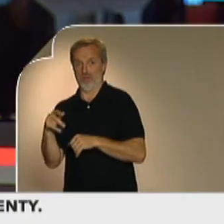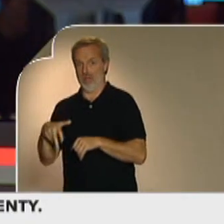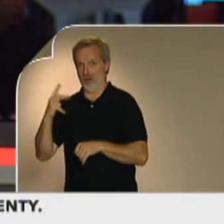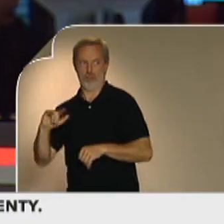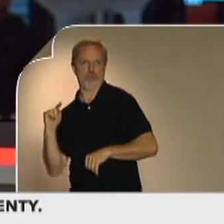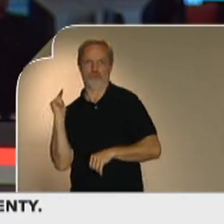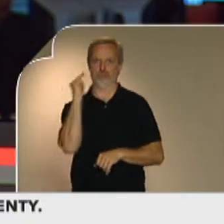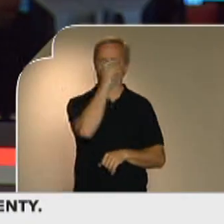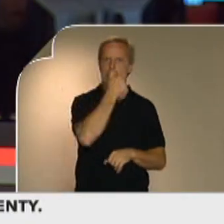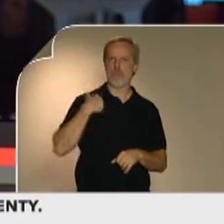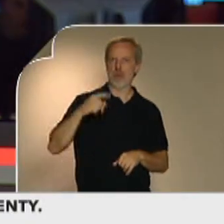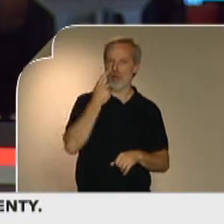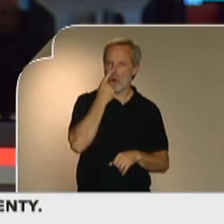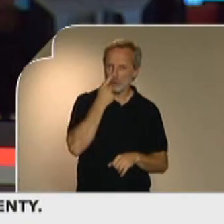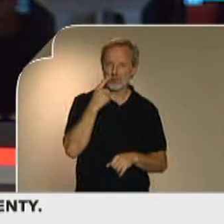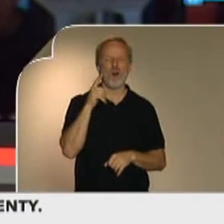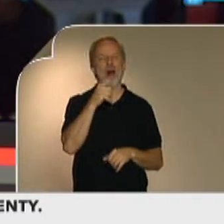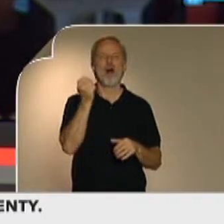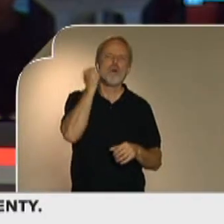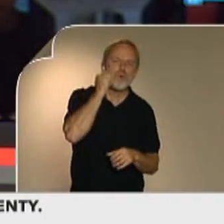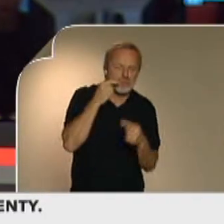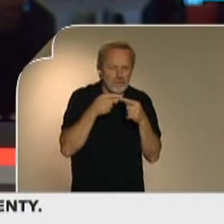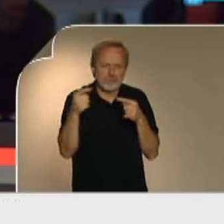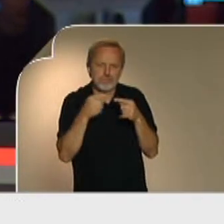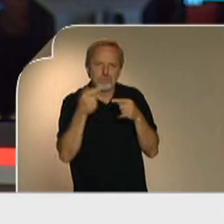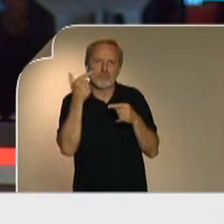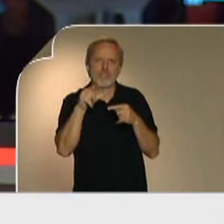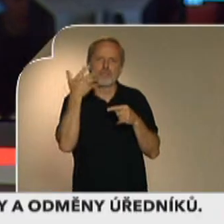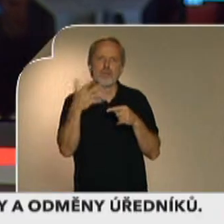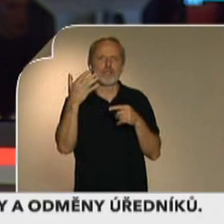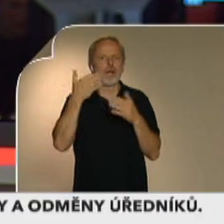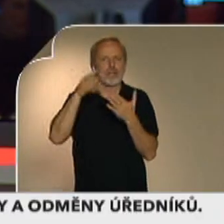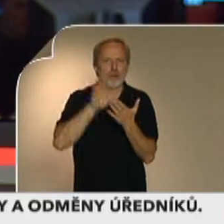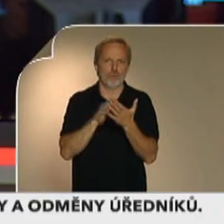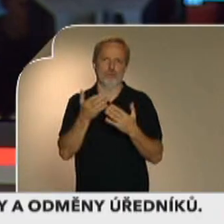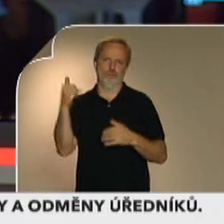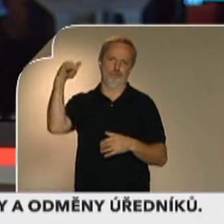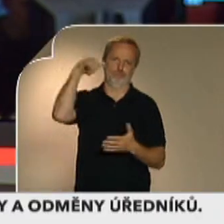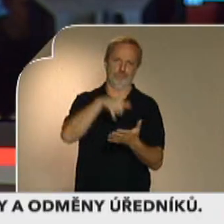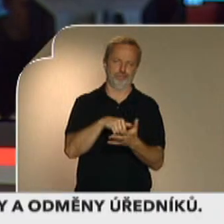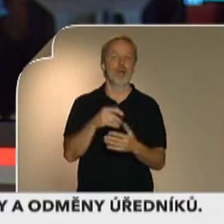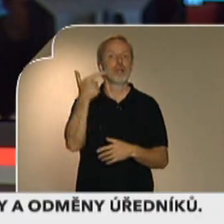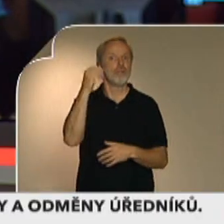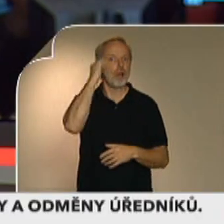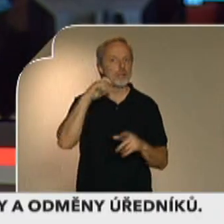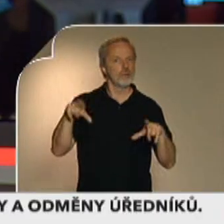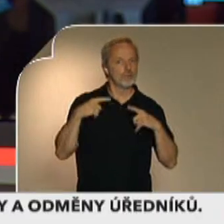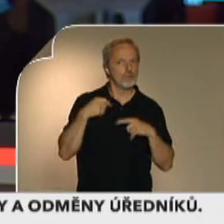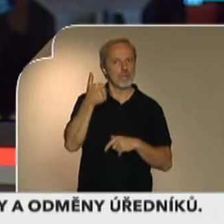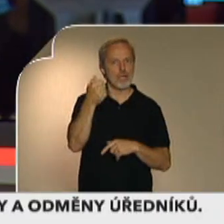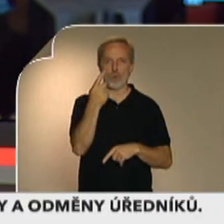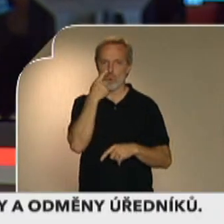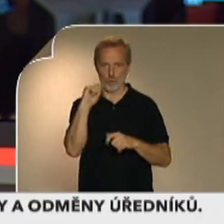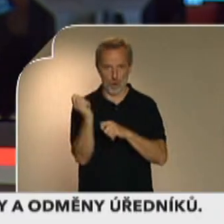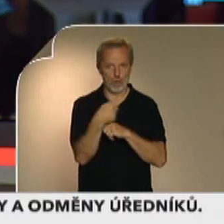Jaroslavl. K nehodě došlo asi 250 kilometrů severovýchodně od Moskvy. Dva lidi pád přežili, jeden člen posádky a jeden